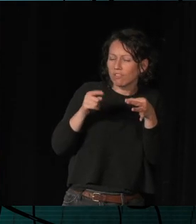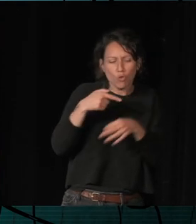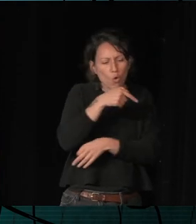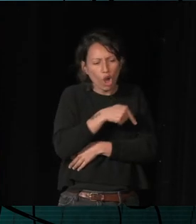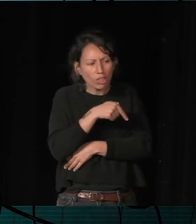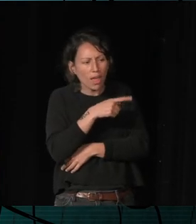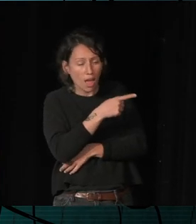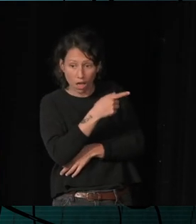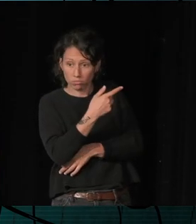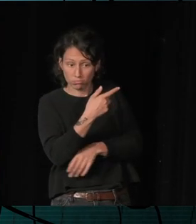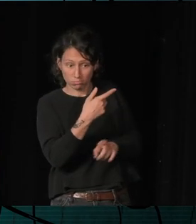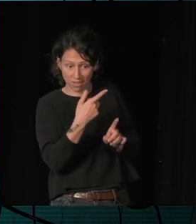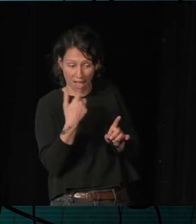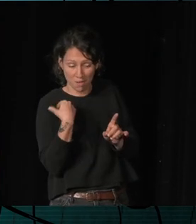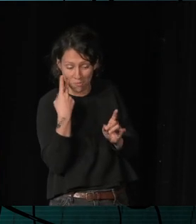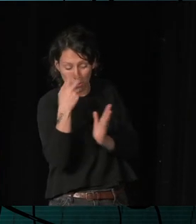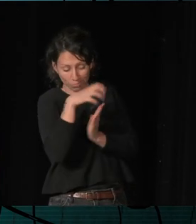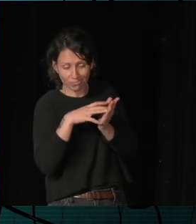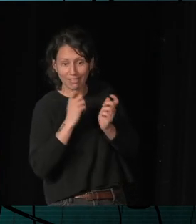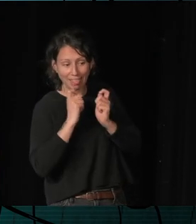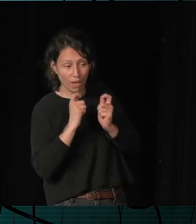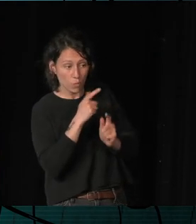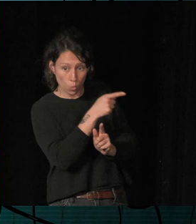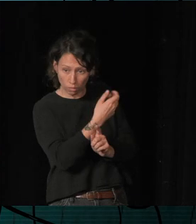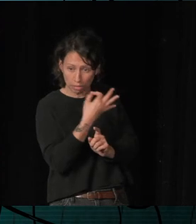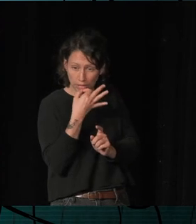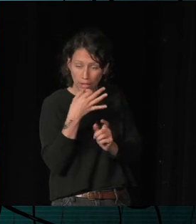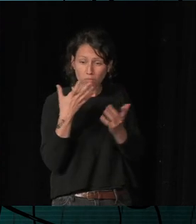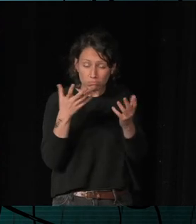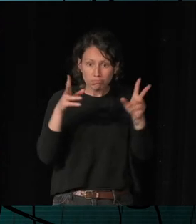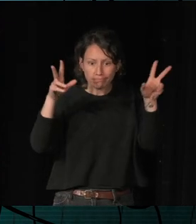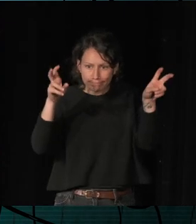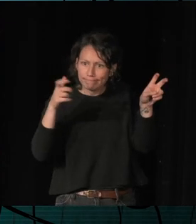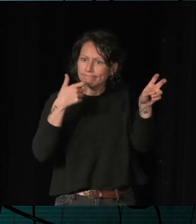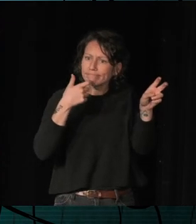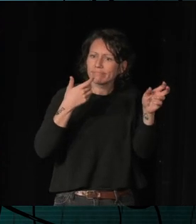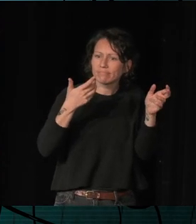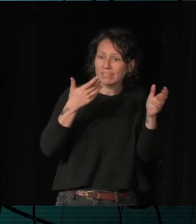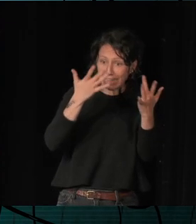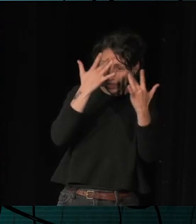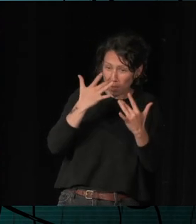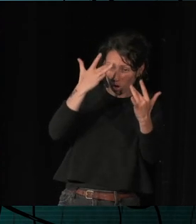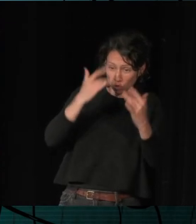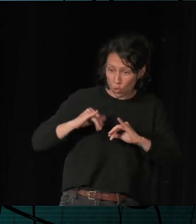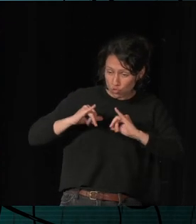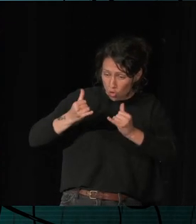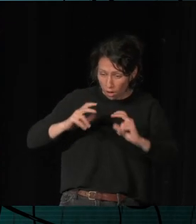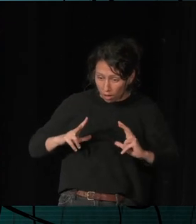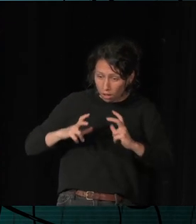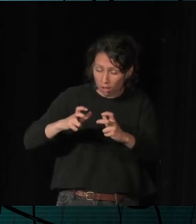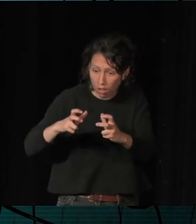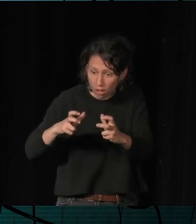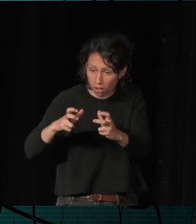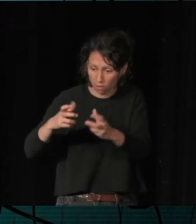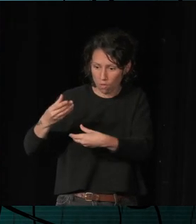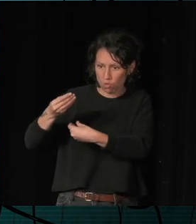je cite, que tu voulais voir comment des expériences de vie réelle peuvent avoir une dimension horrifique et comment notre esprit remodèle